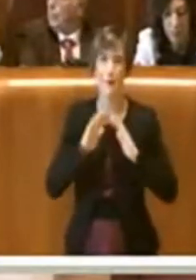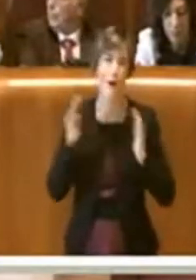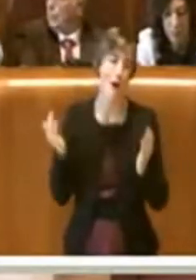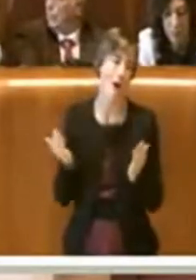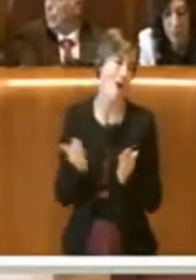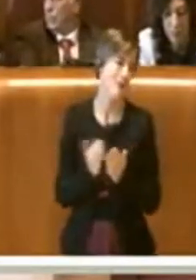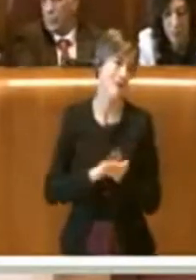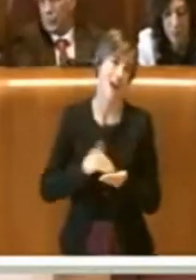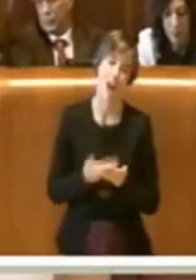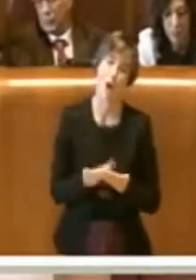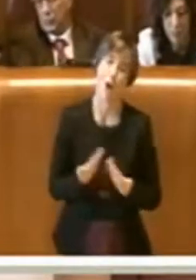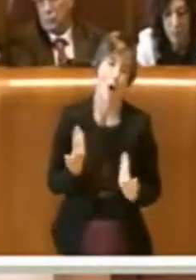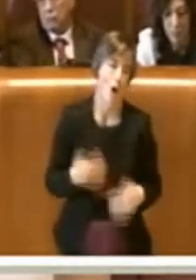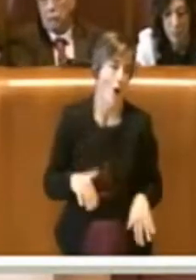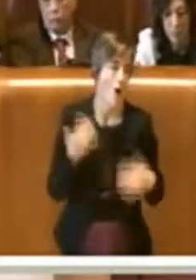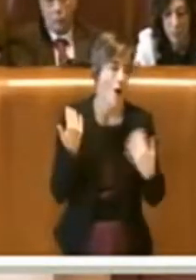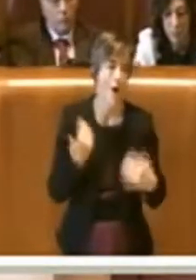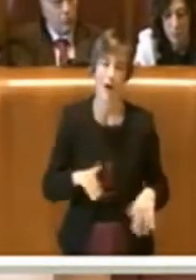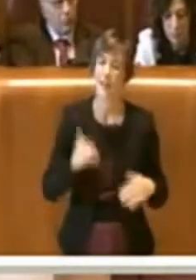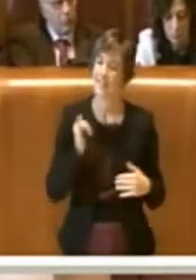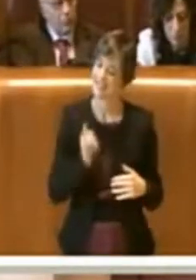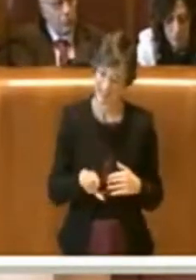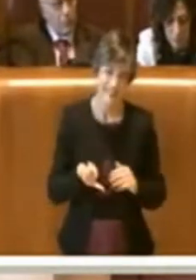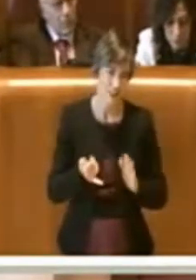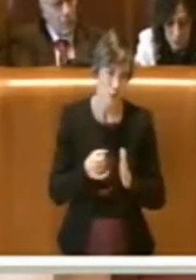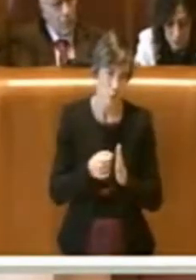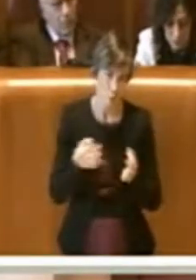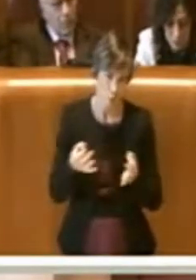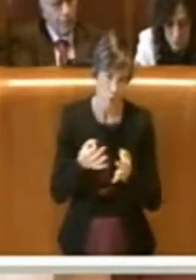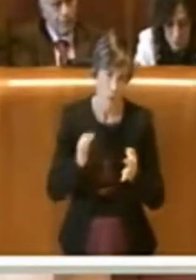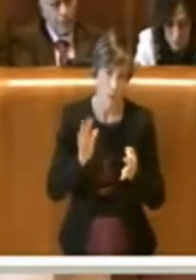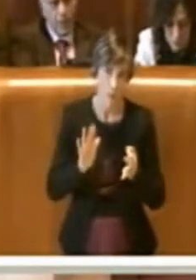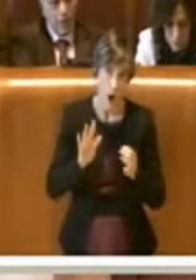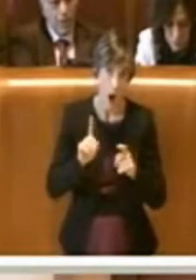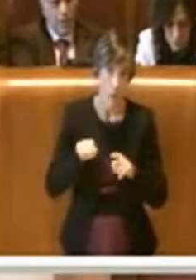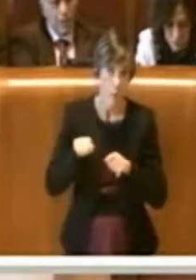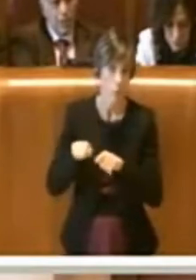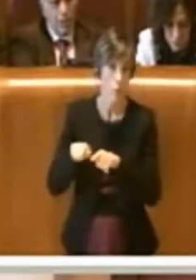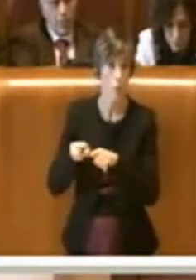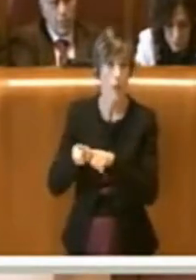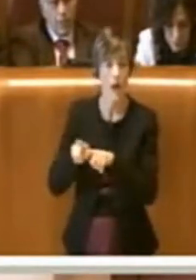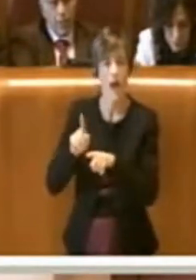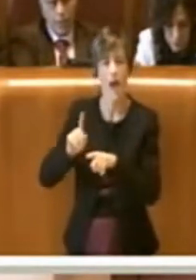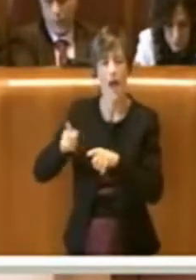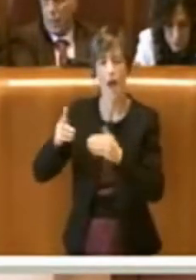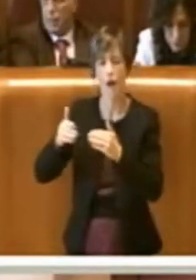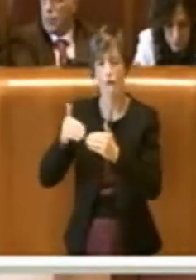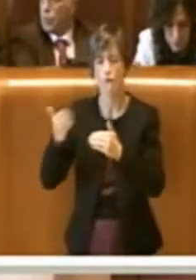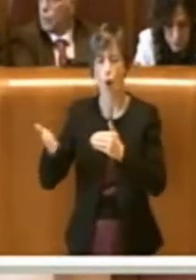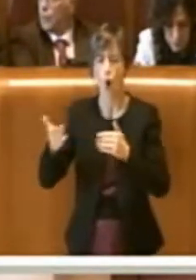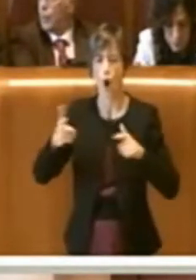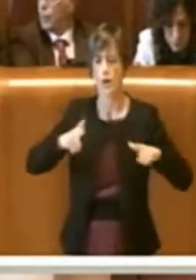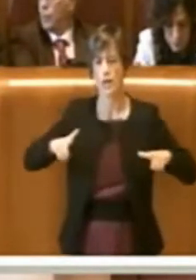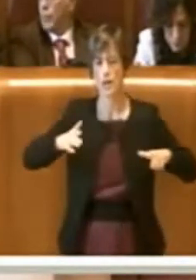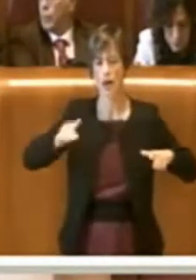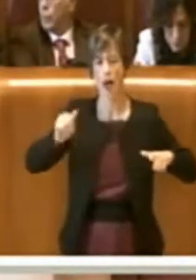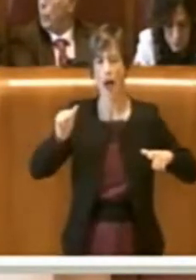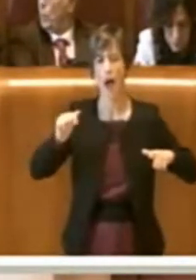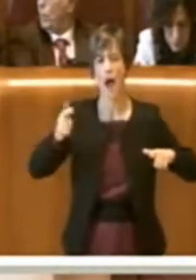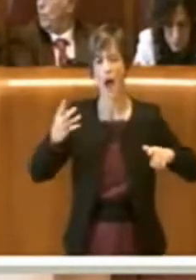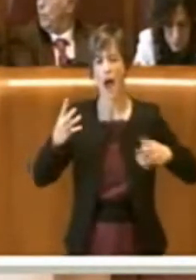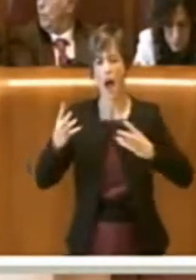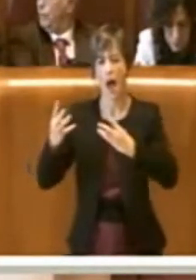ma altrettanto importante tutelare l'agro romano intorno a Roma Capitale, il nostro agro romano,